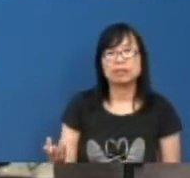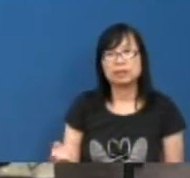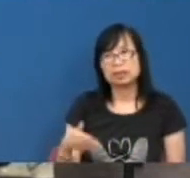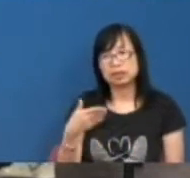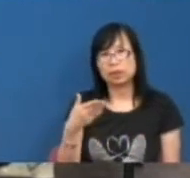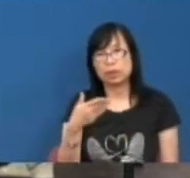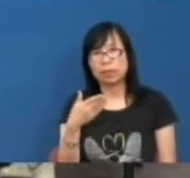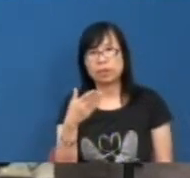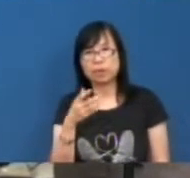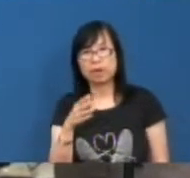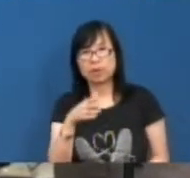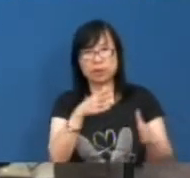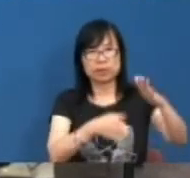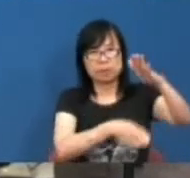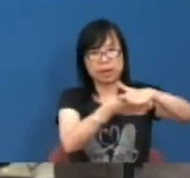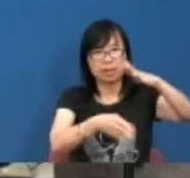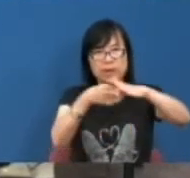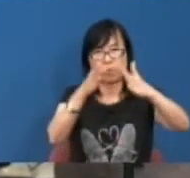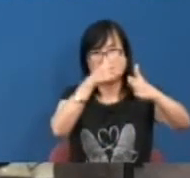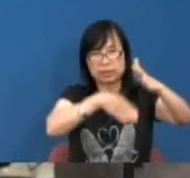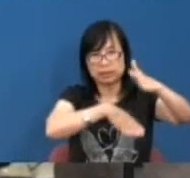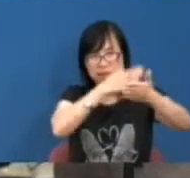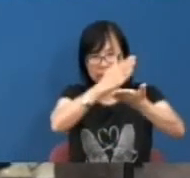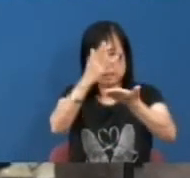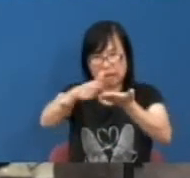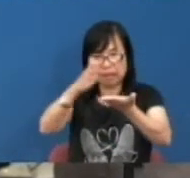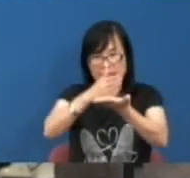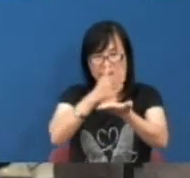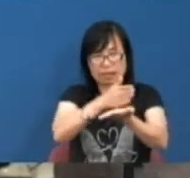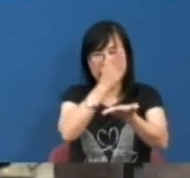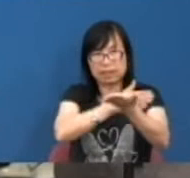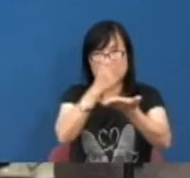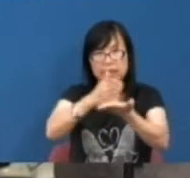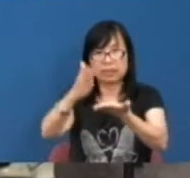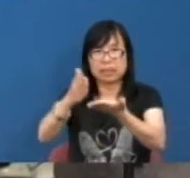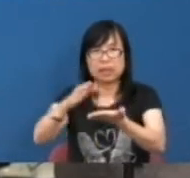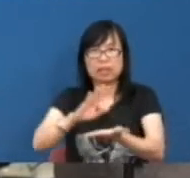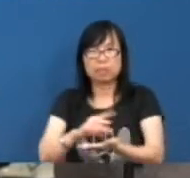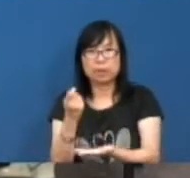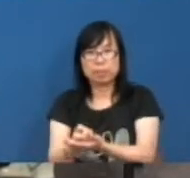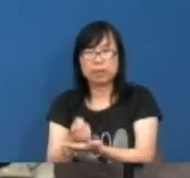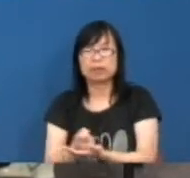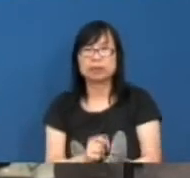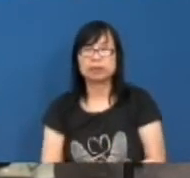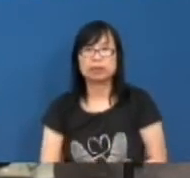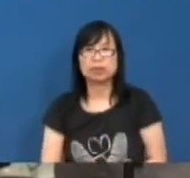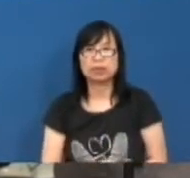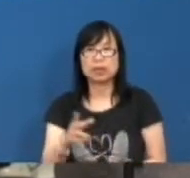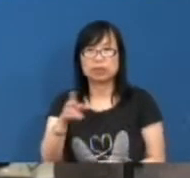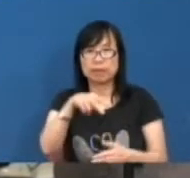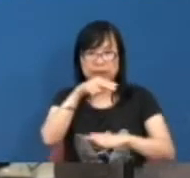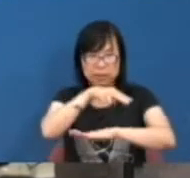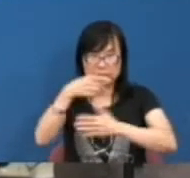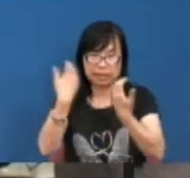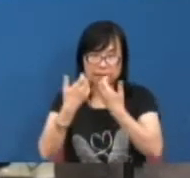用啲咁嘅板間房，其實都唔平嘅喎，其實佢仲貴過住麗即係洲際喎，因為你要計翻個尺數